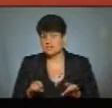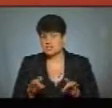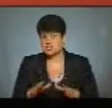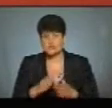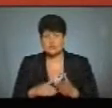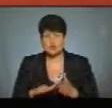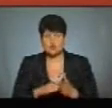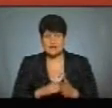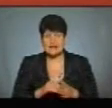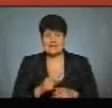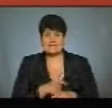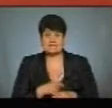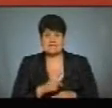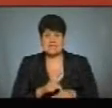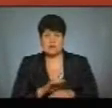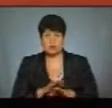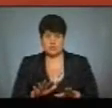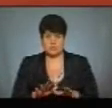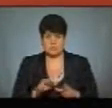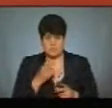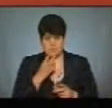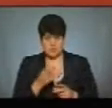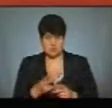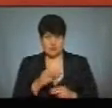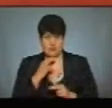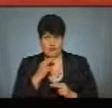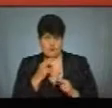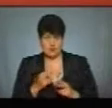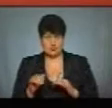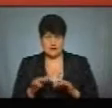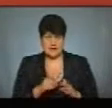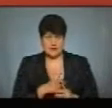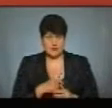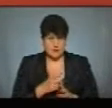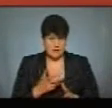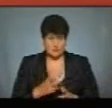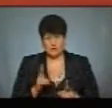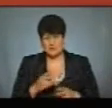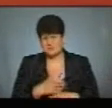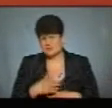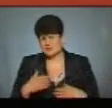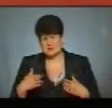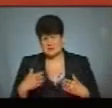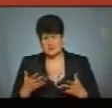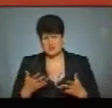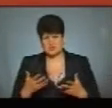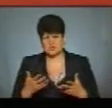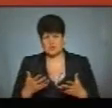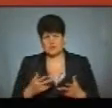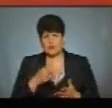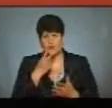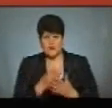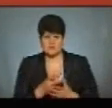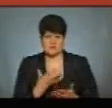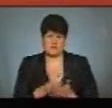прийнято рішення про скасування депутатської недоторканності, і ми бачимо взагалі увагу суспільства до діяльності депутатів, так, тобто дехто не захоче, скажімо так, світити